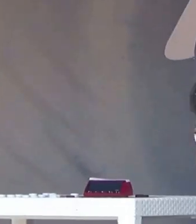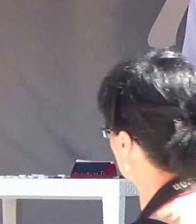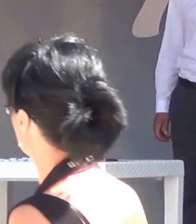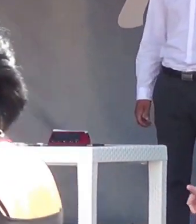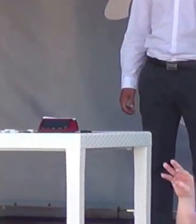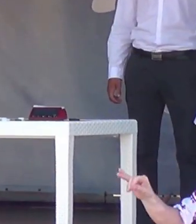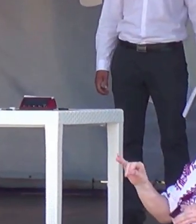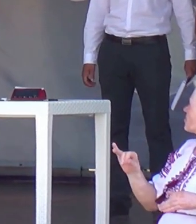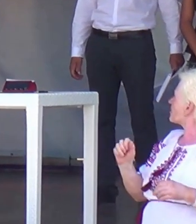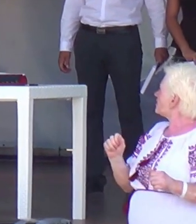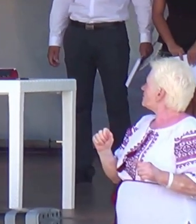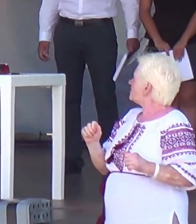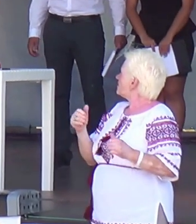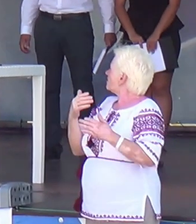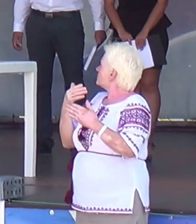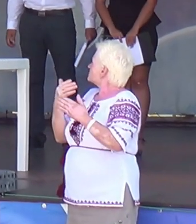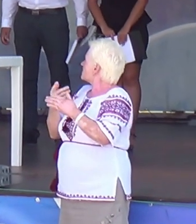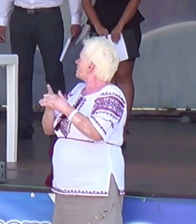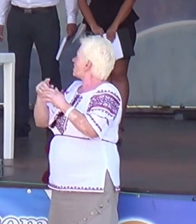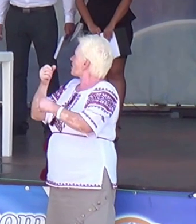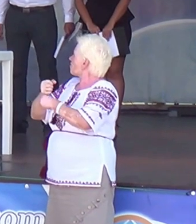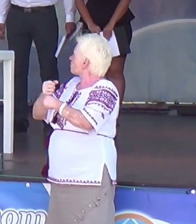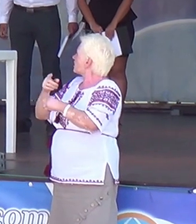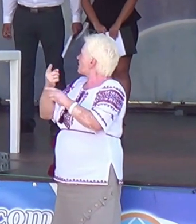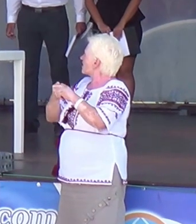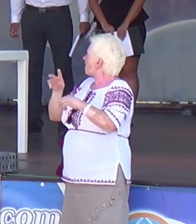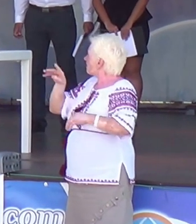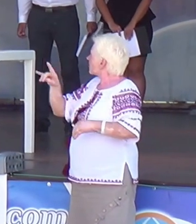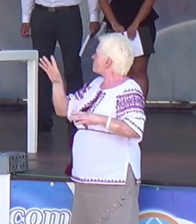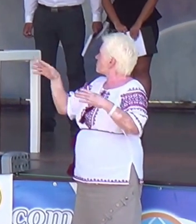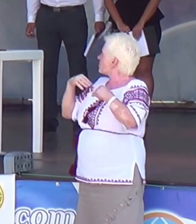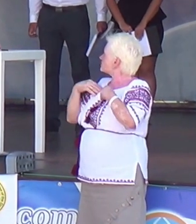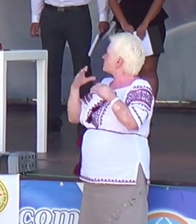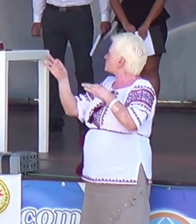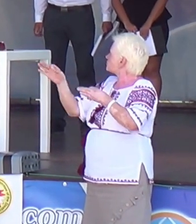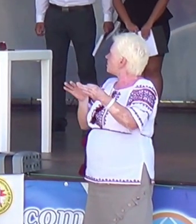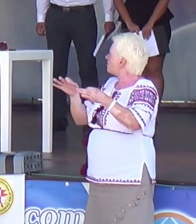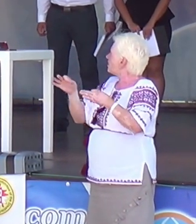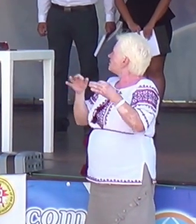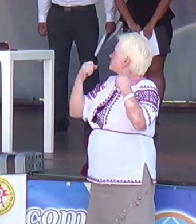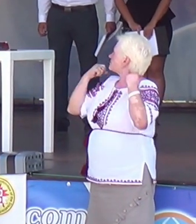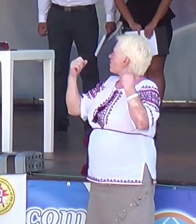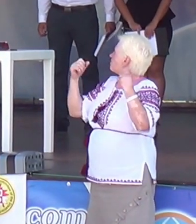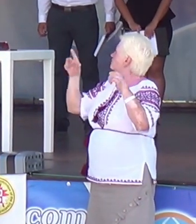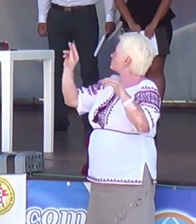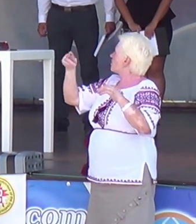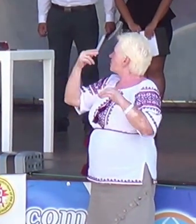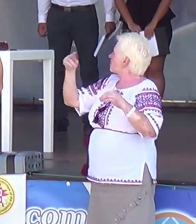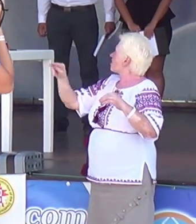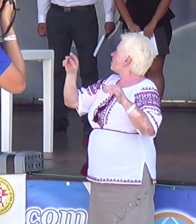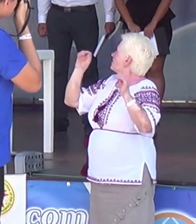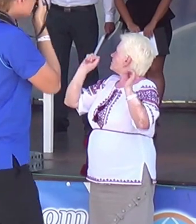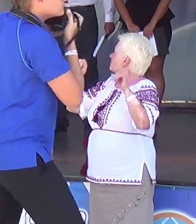International ED работает над тем, чтобы мы вместе с шашистами здоровыми проводили чемпионат,